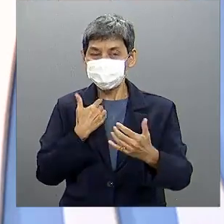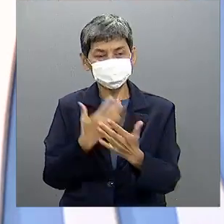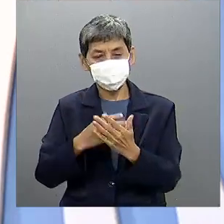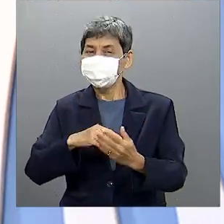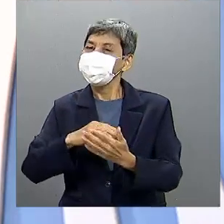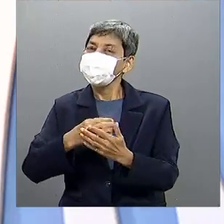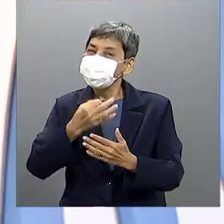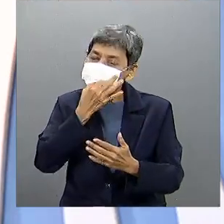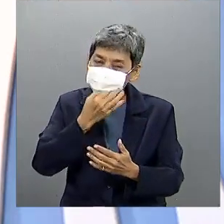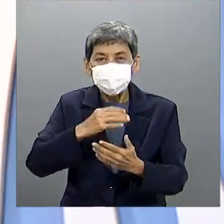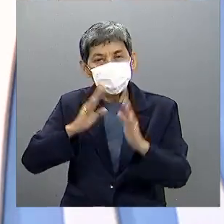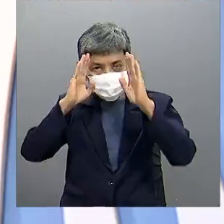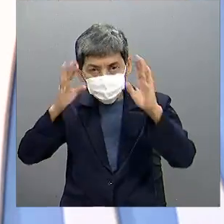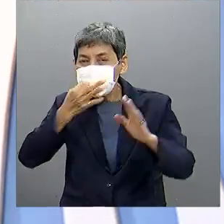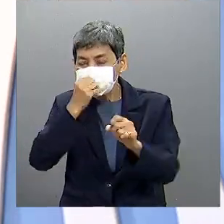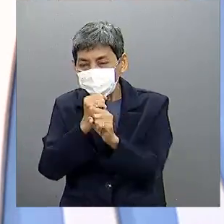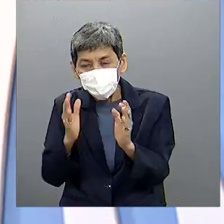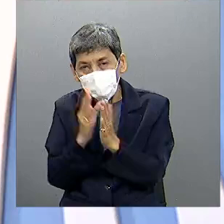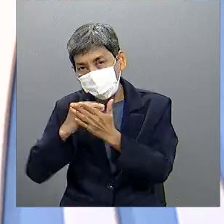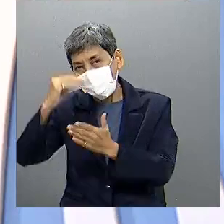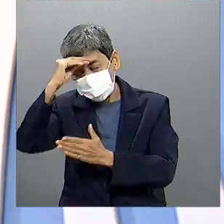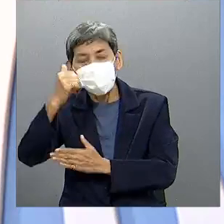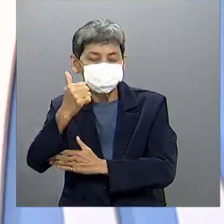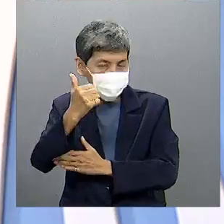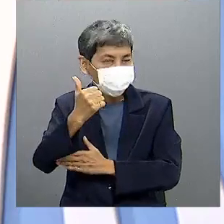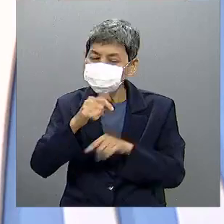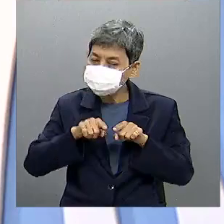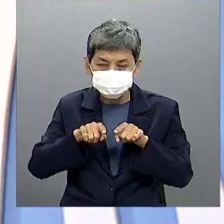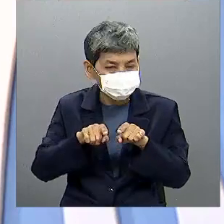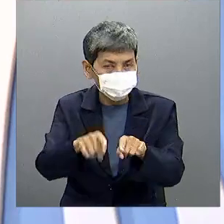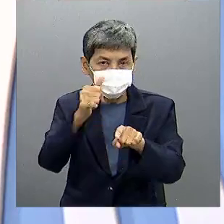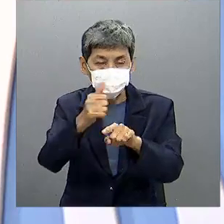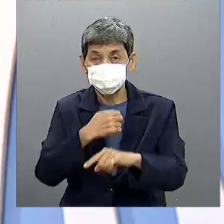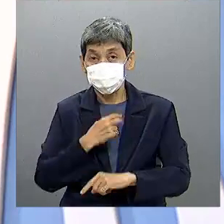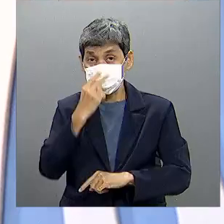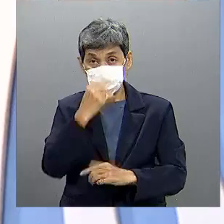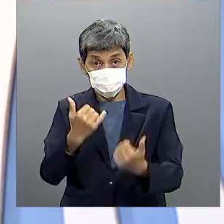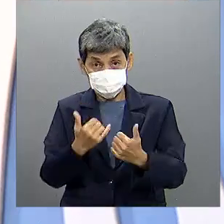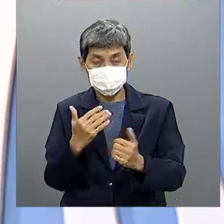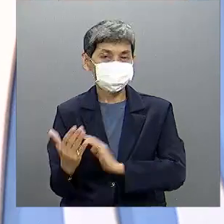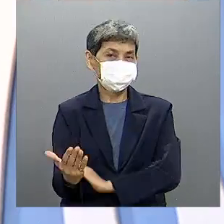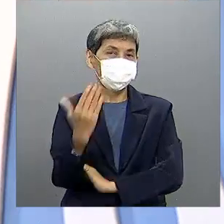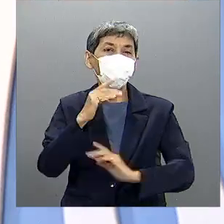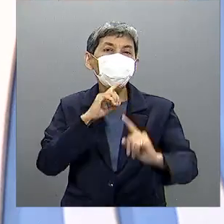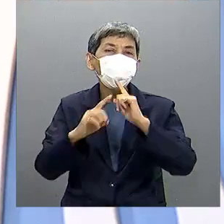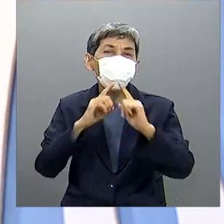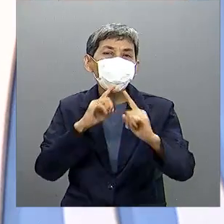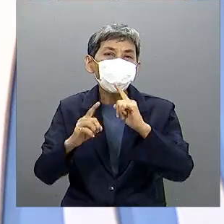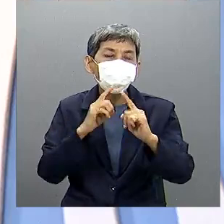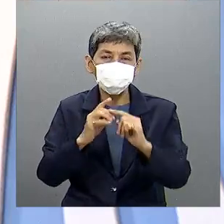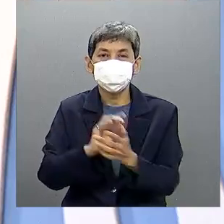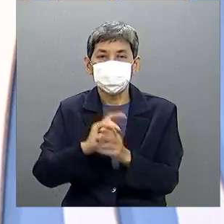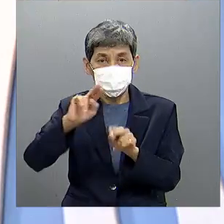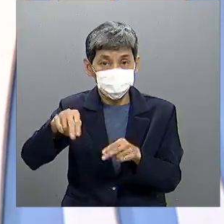าชีพไปควบคู่กับการอยู่ในระบบการศึกษาด้วยร่วมในรายการกับเราเช้านี้พูดคุยกันผ่านวิดีโอคอลนะคะ